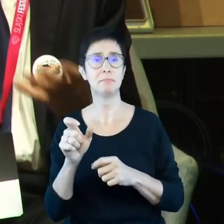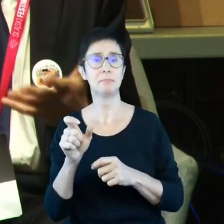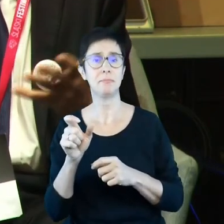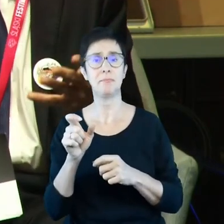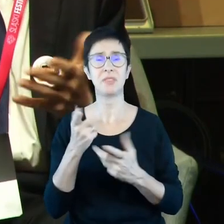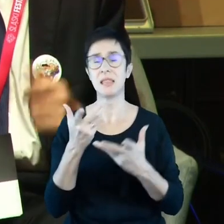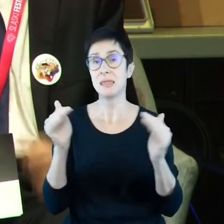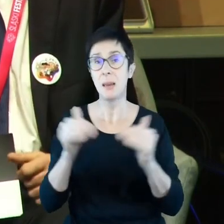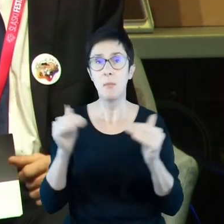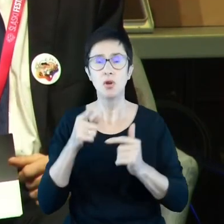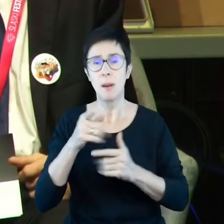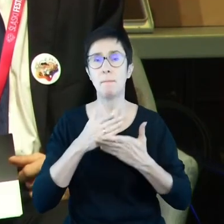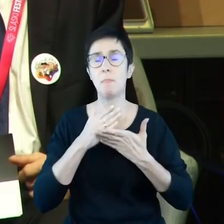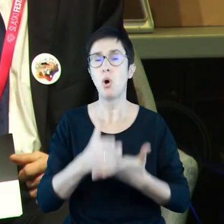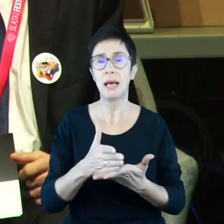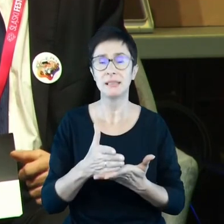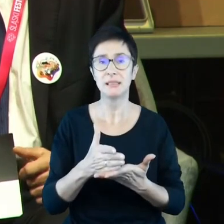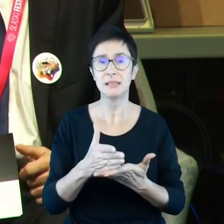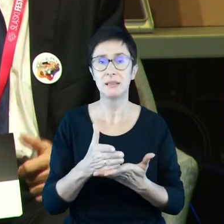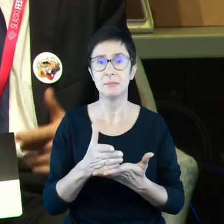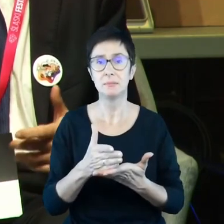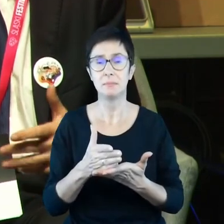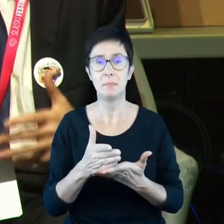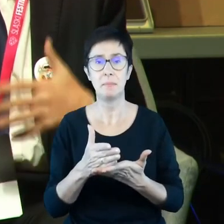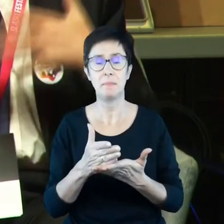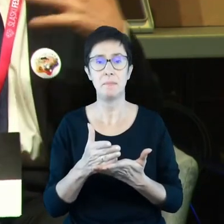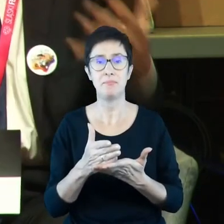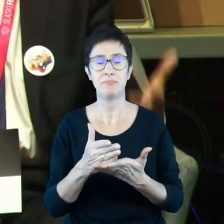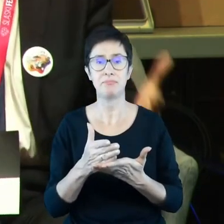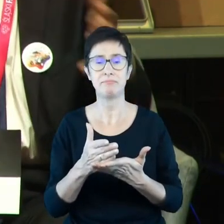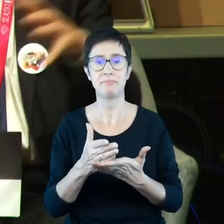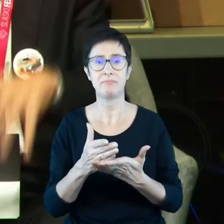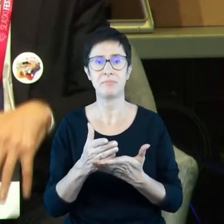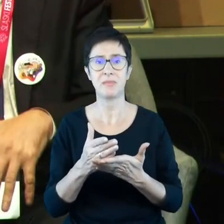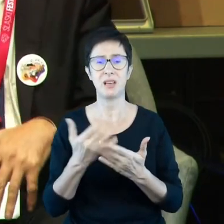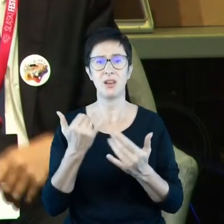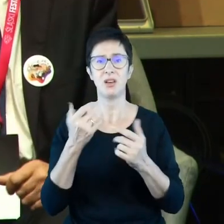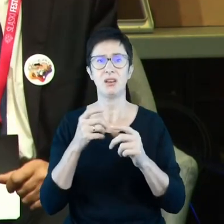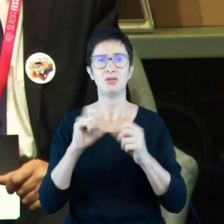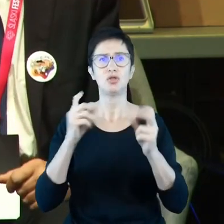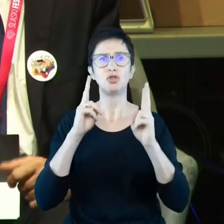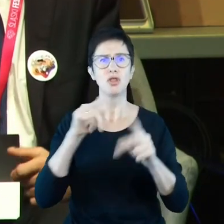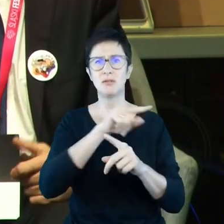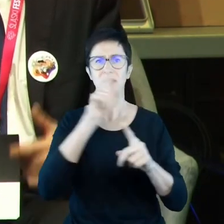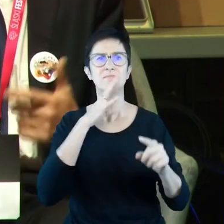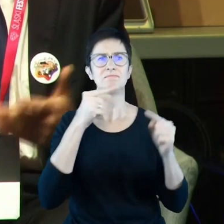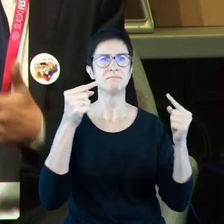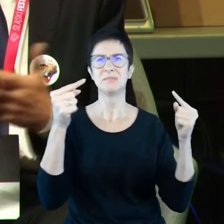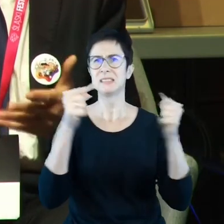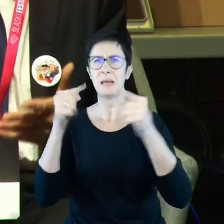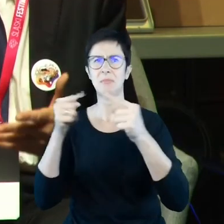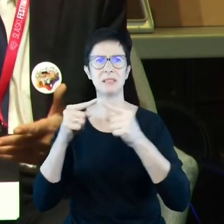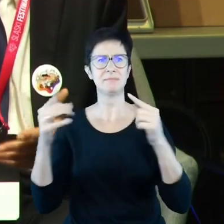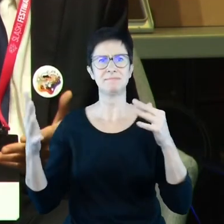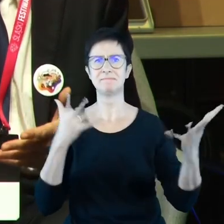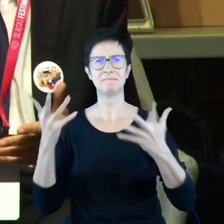nie mogąc poradzić sobie z niezbieżnością pewnych projekcji i rzeczywistości świata, w pewnym momencie traci